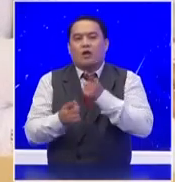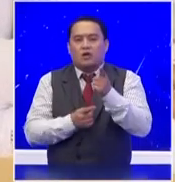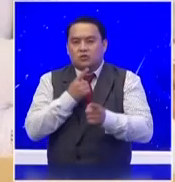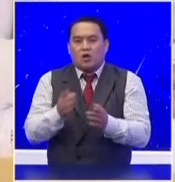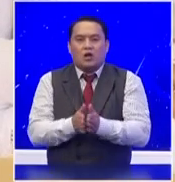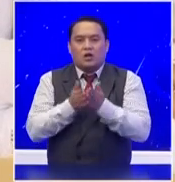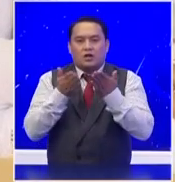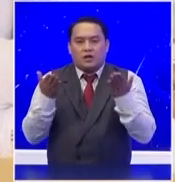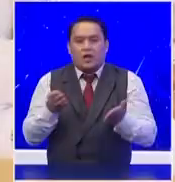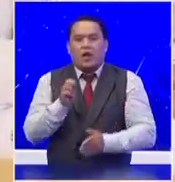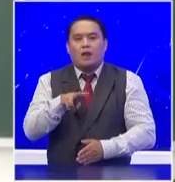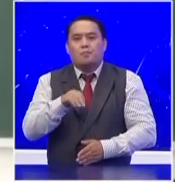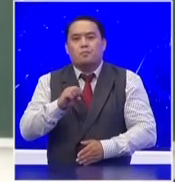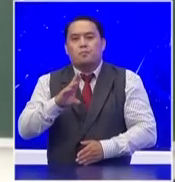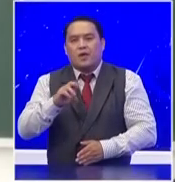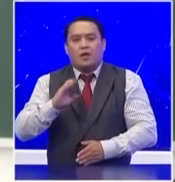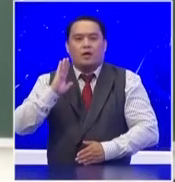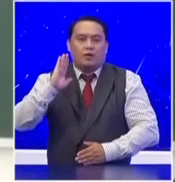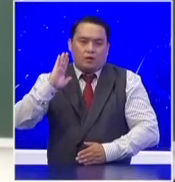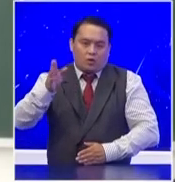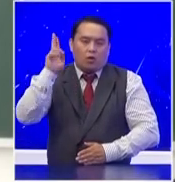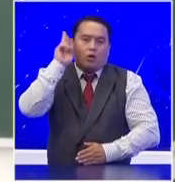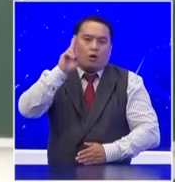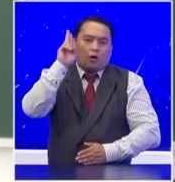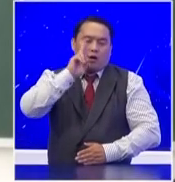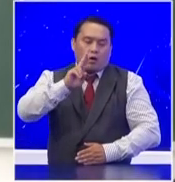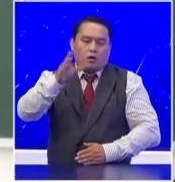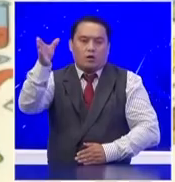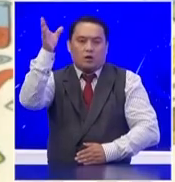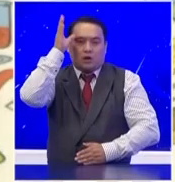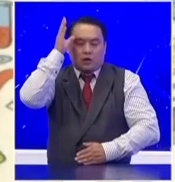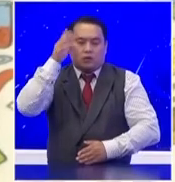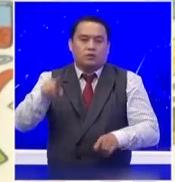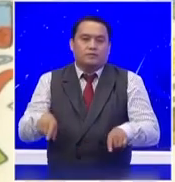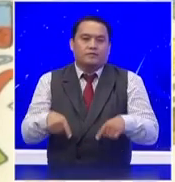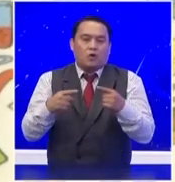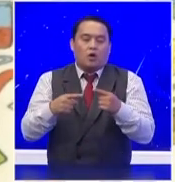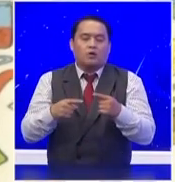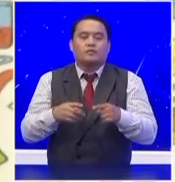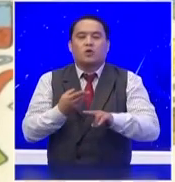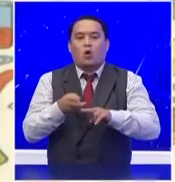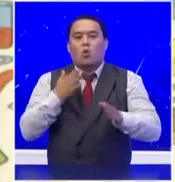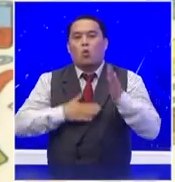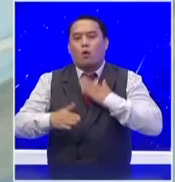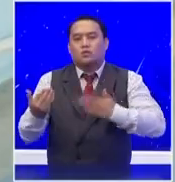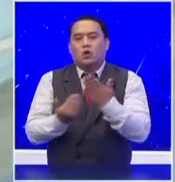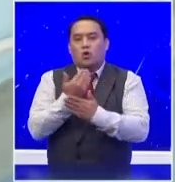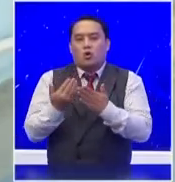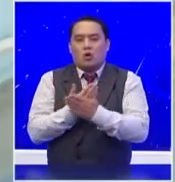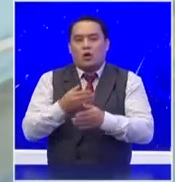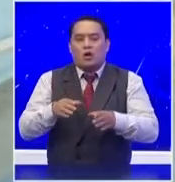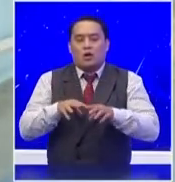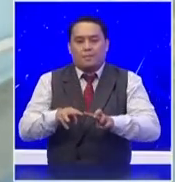енді қолына әліппені алады. Зерде зейінін сонымен ашады, білімге қадам басады. Қуанышты жаңалықты еліміздің білім және